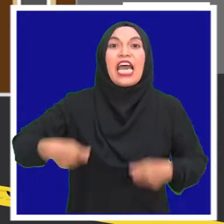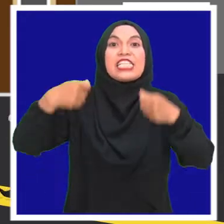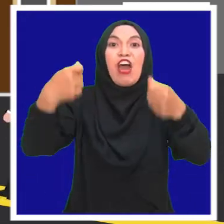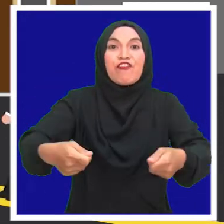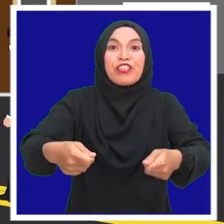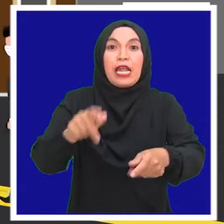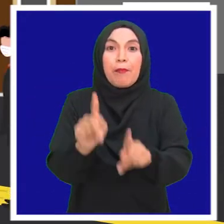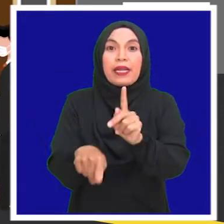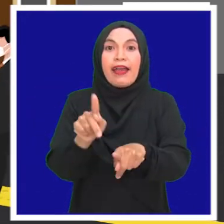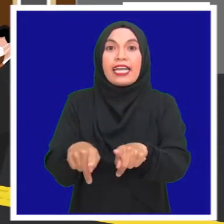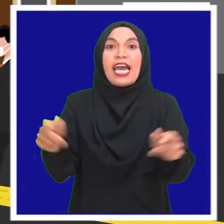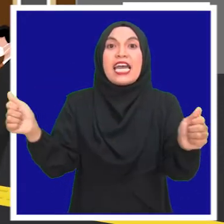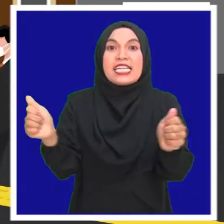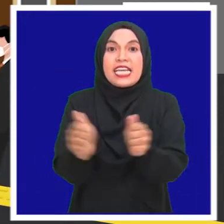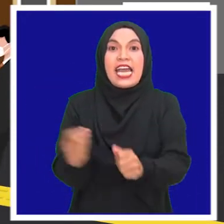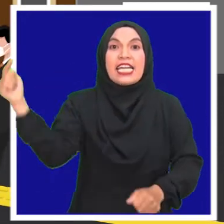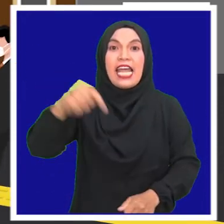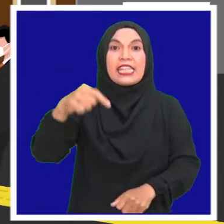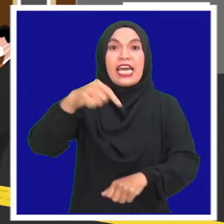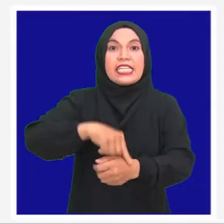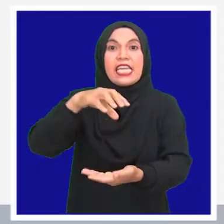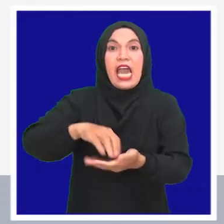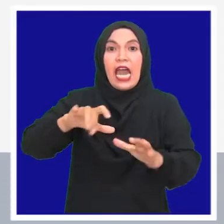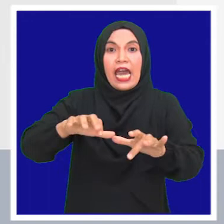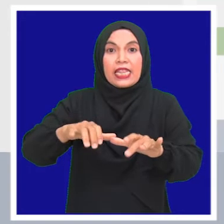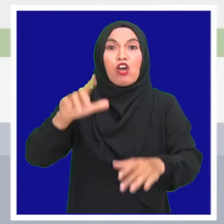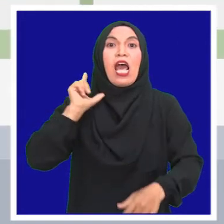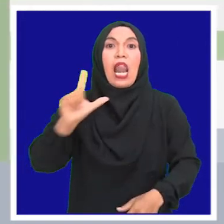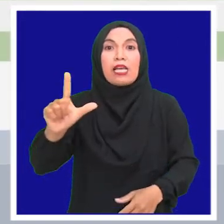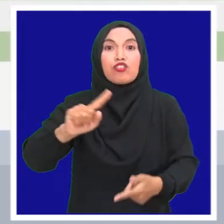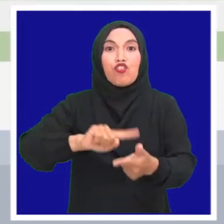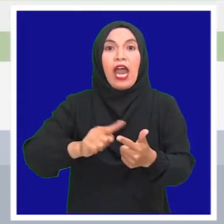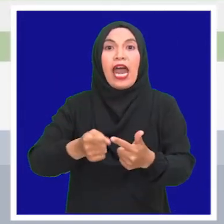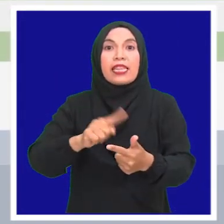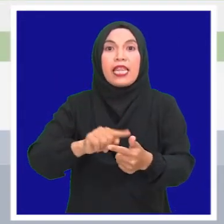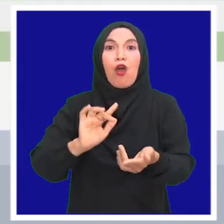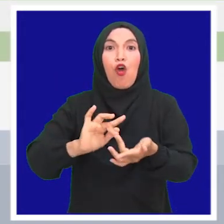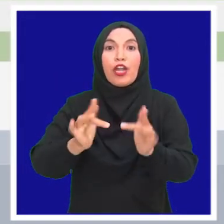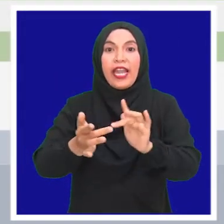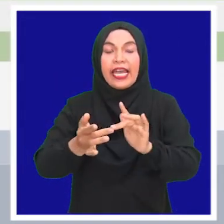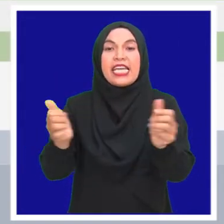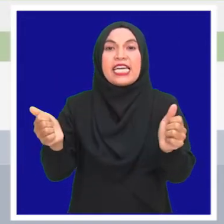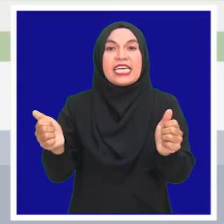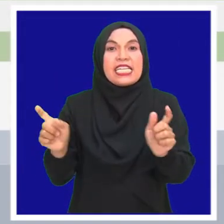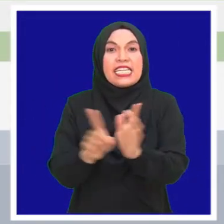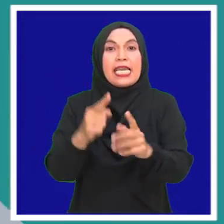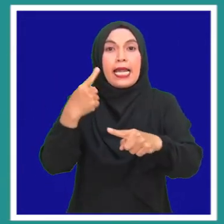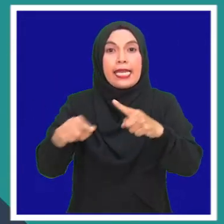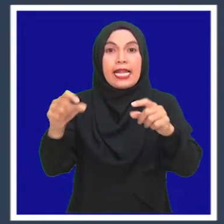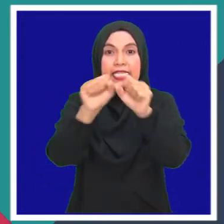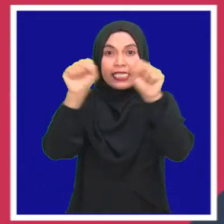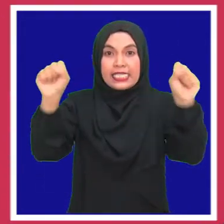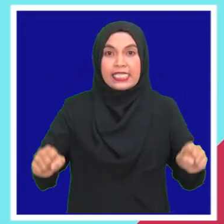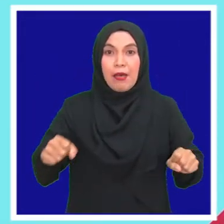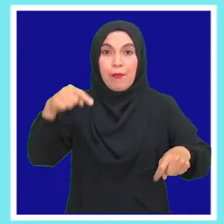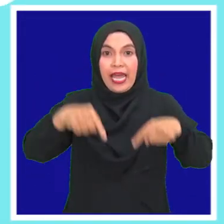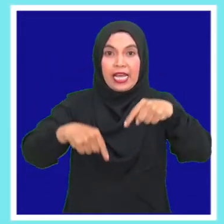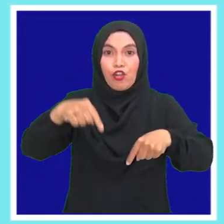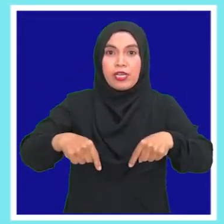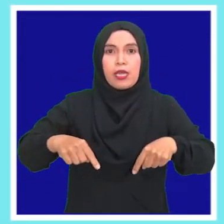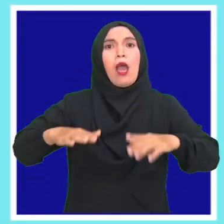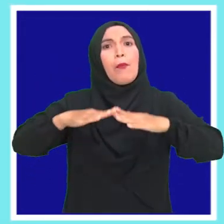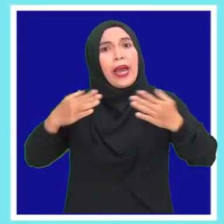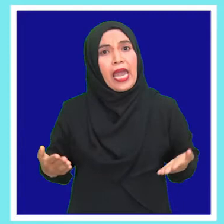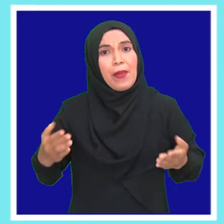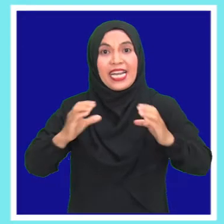mendaftarkan perkara dengan datang ke kantor pengadilan secara langsung atau secara online yang dikenal dengan sistem elektronik.